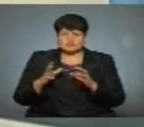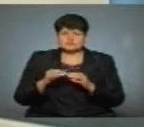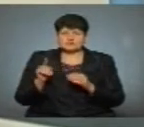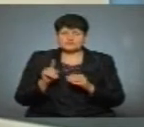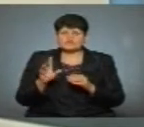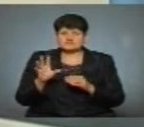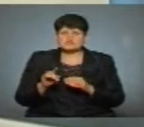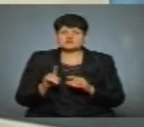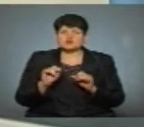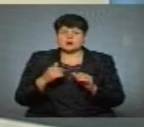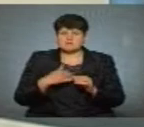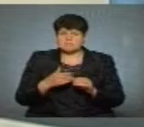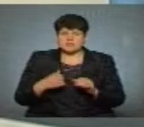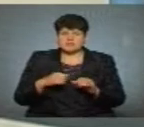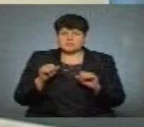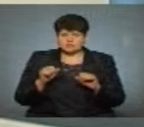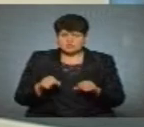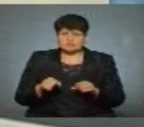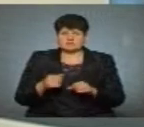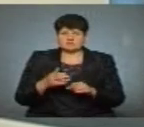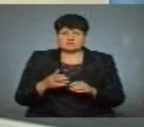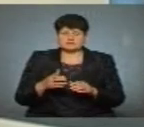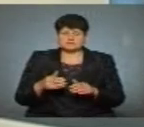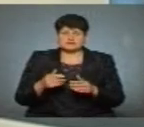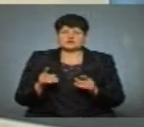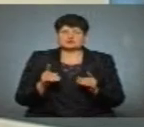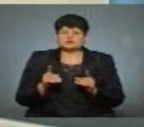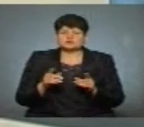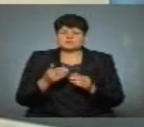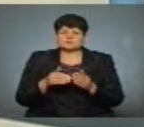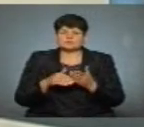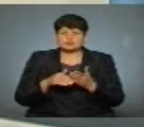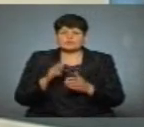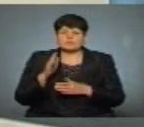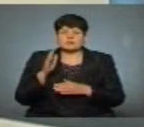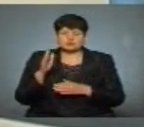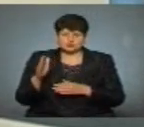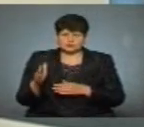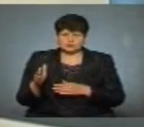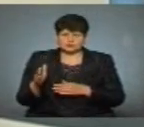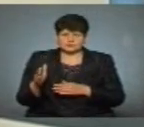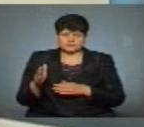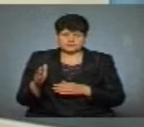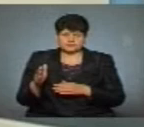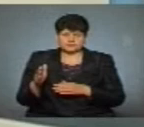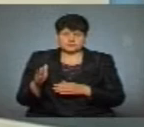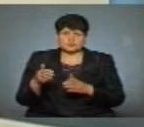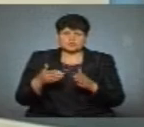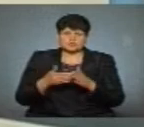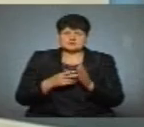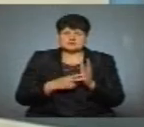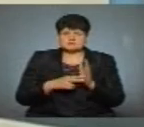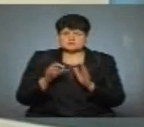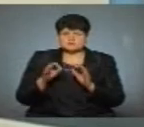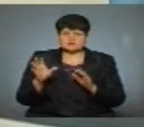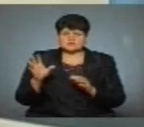могли, я думаю, що ми до них тут донесли, що і, власне, їм допомогло в майбутньому, тому що до 70%